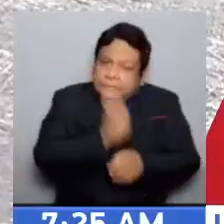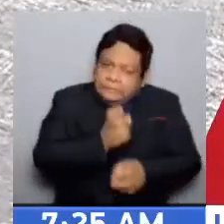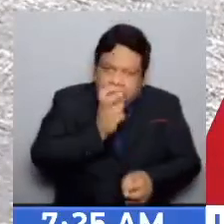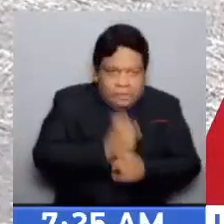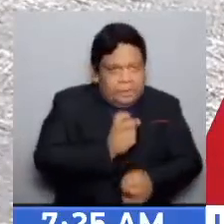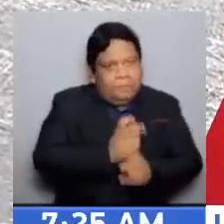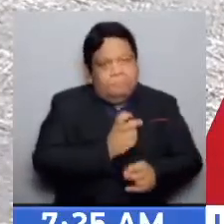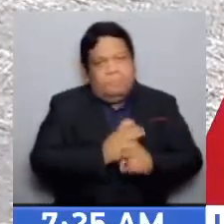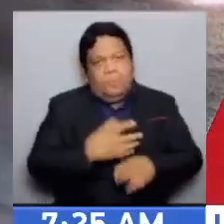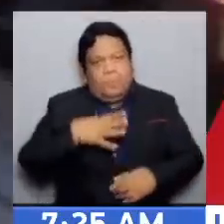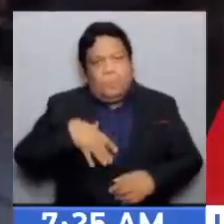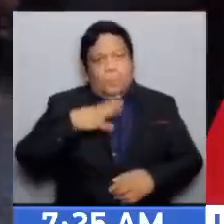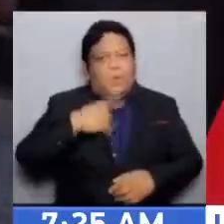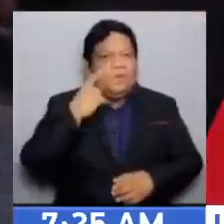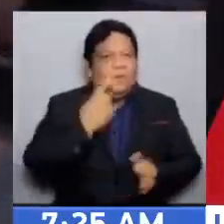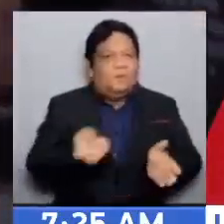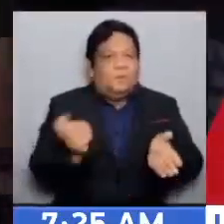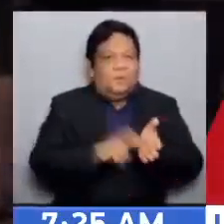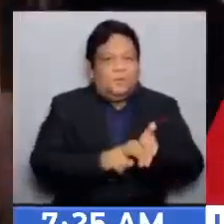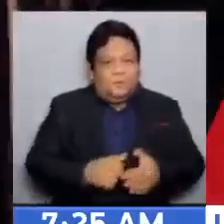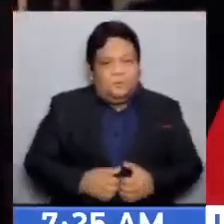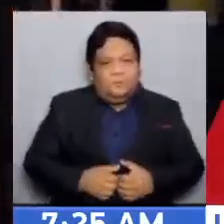masasakyan.